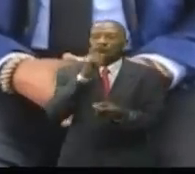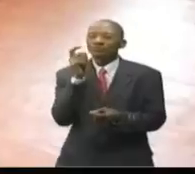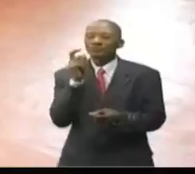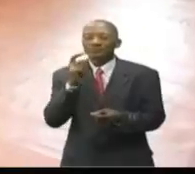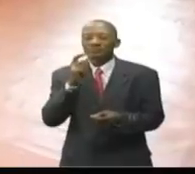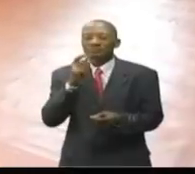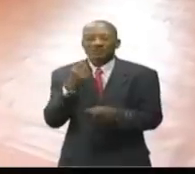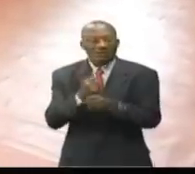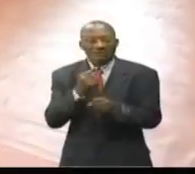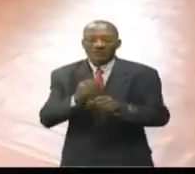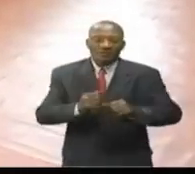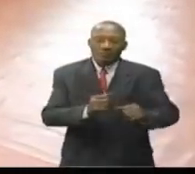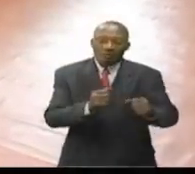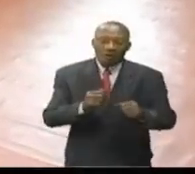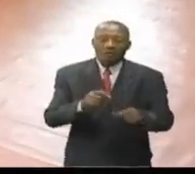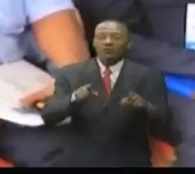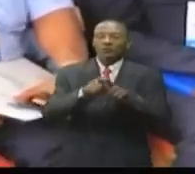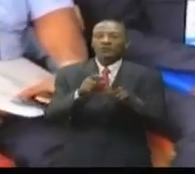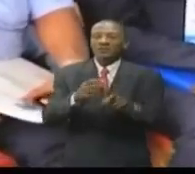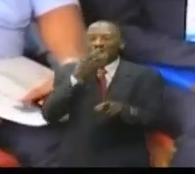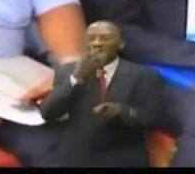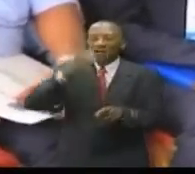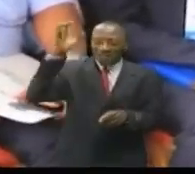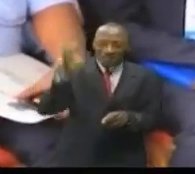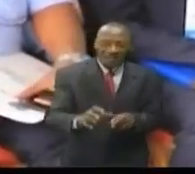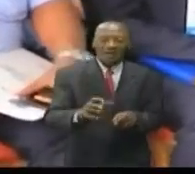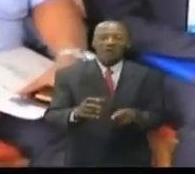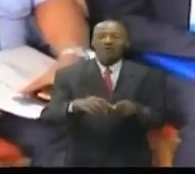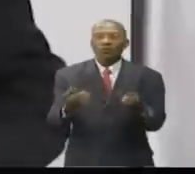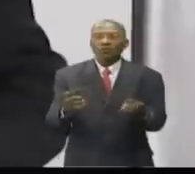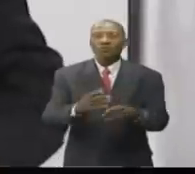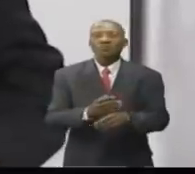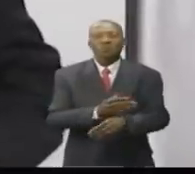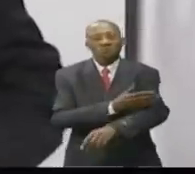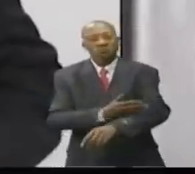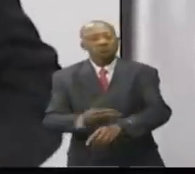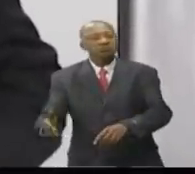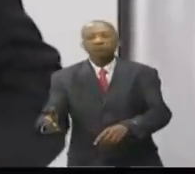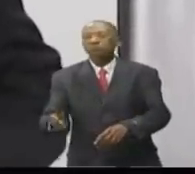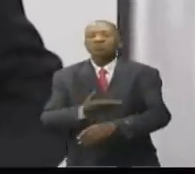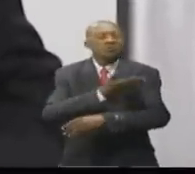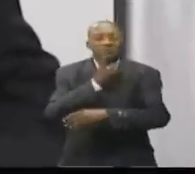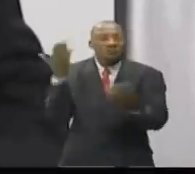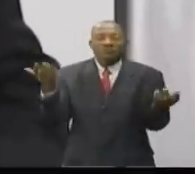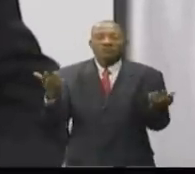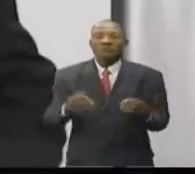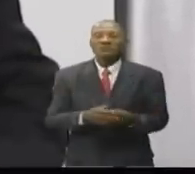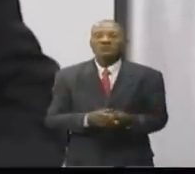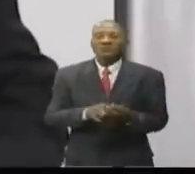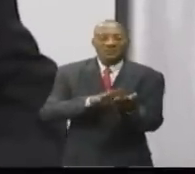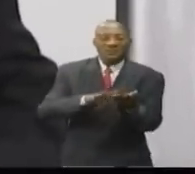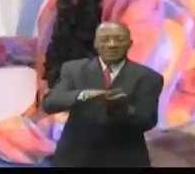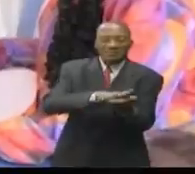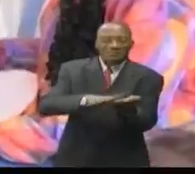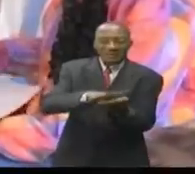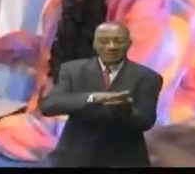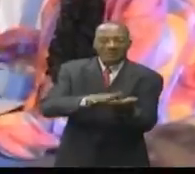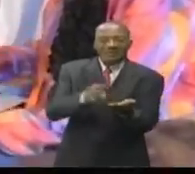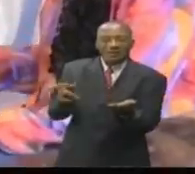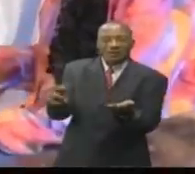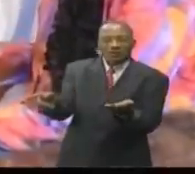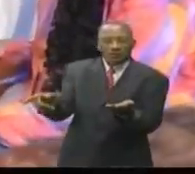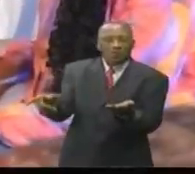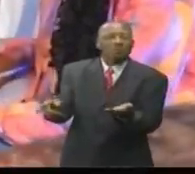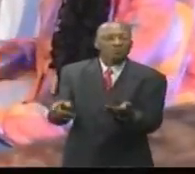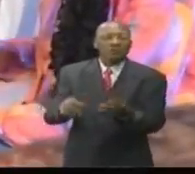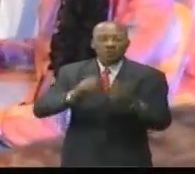et des cacao, pour ne citer que celles-là, sont aussi en disparition. La cimenterie, elle, a pu tenir jusqu'ici.